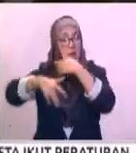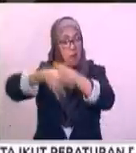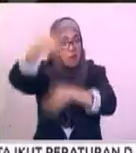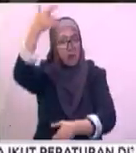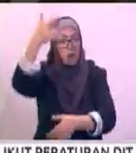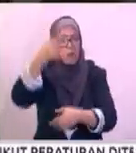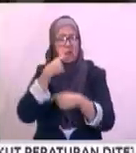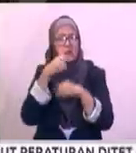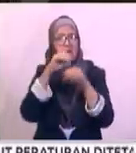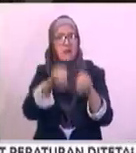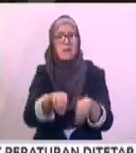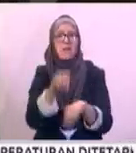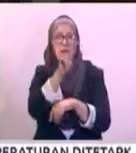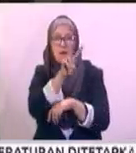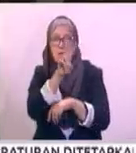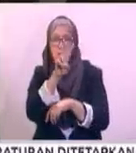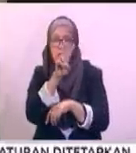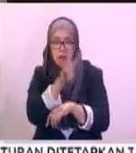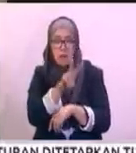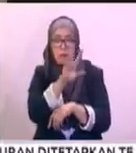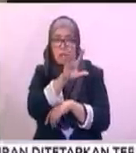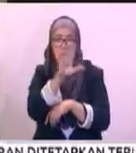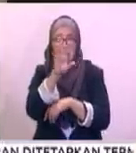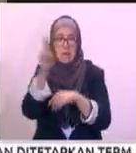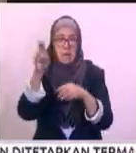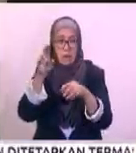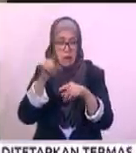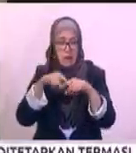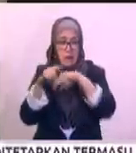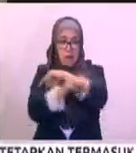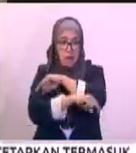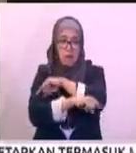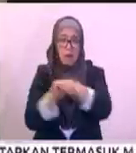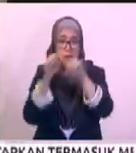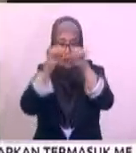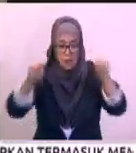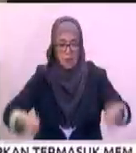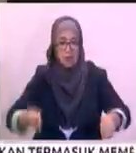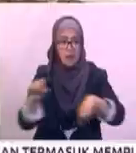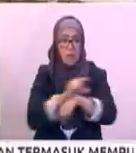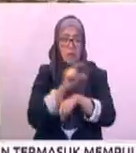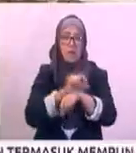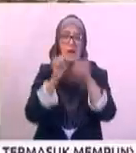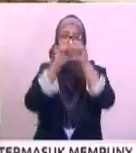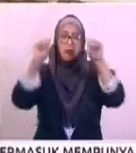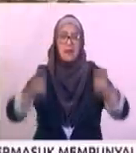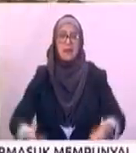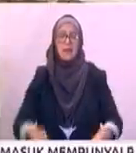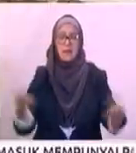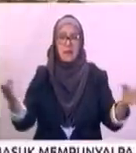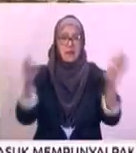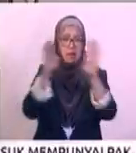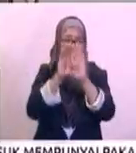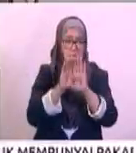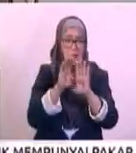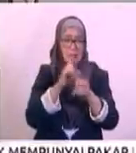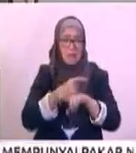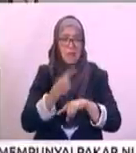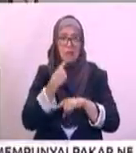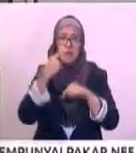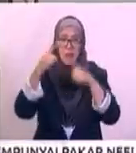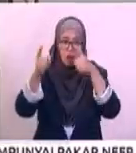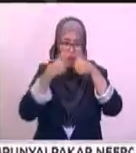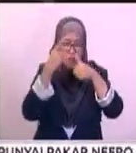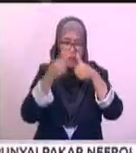25 ribu ekor dulu. Untuk sistem yang kita buat ini, sistem dia panggil sistem tertutup. Bermula dengan satu reban